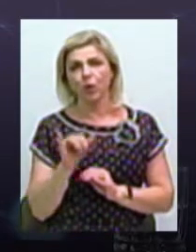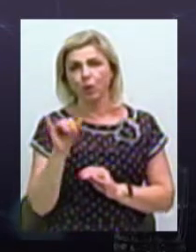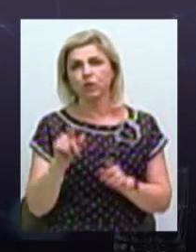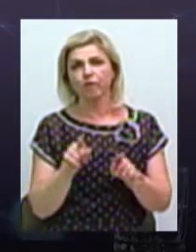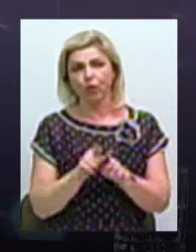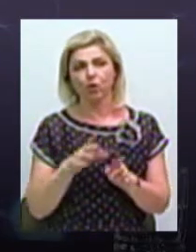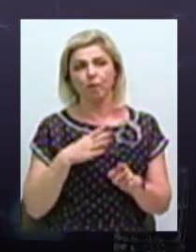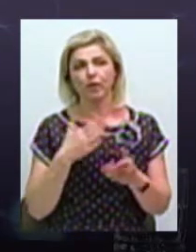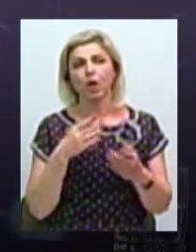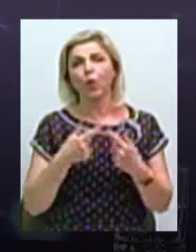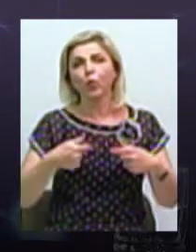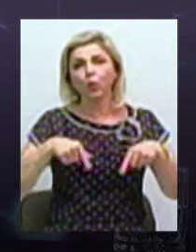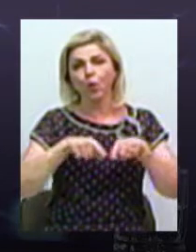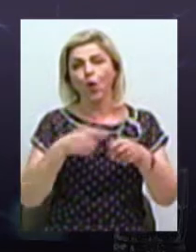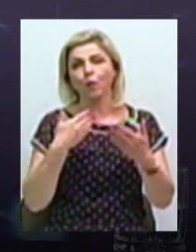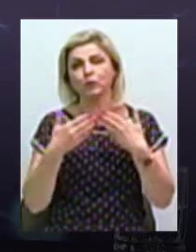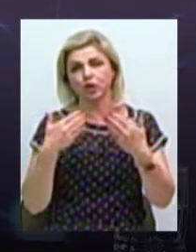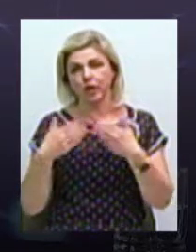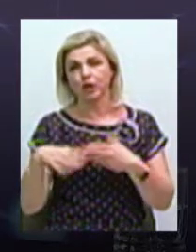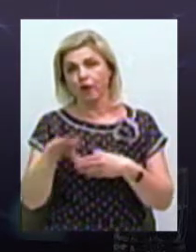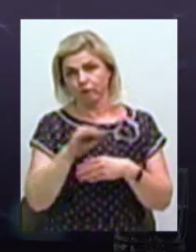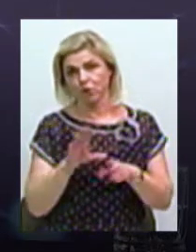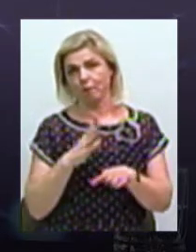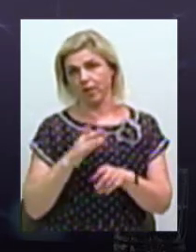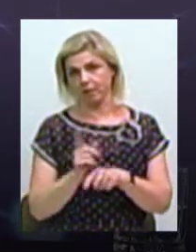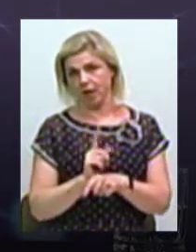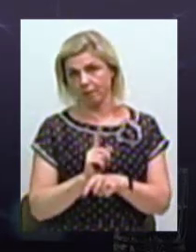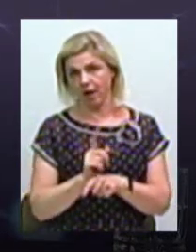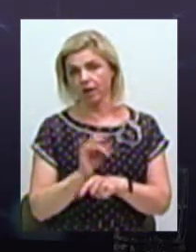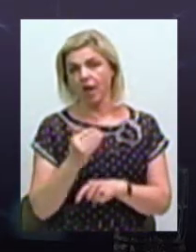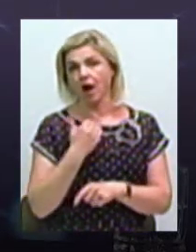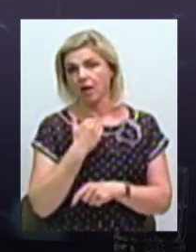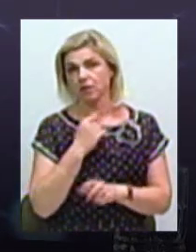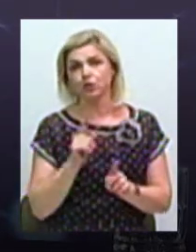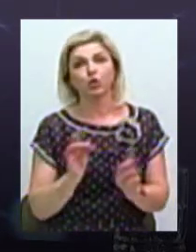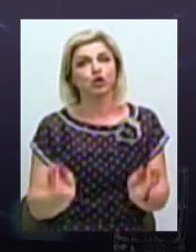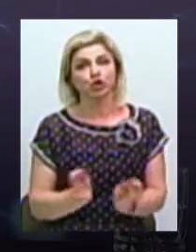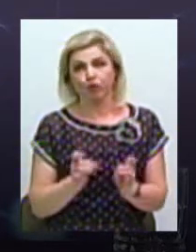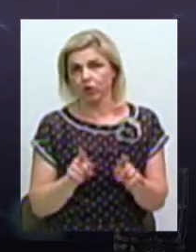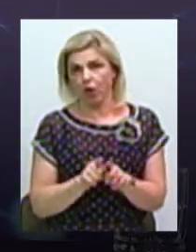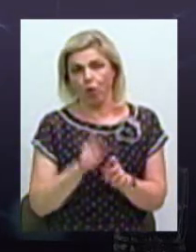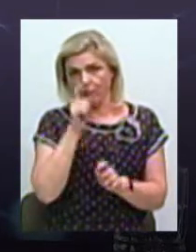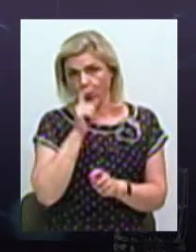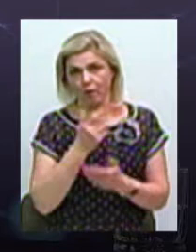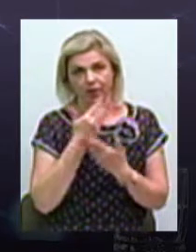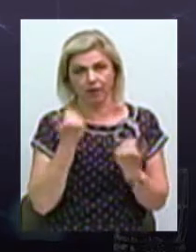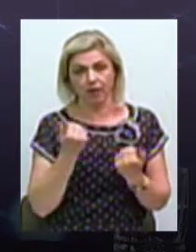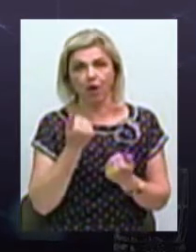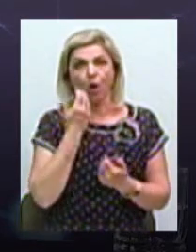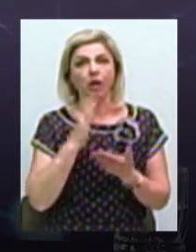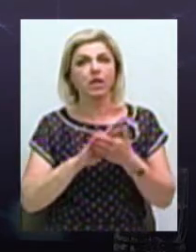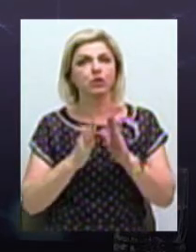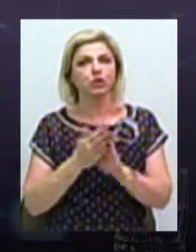круг общения. То есть у них это было все нормально, и казалось бы, что ничего такого вот в этом нет. Но когда уже ситуация